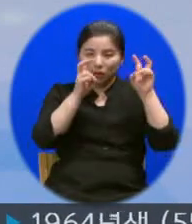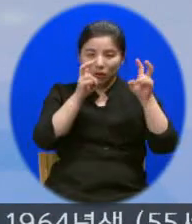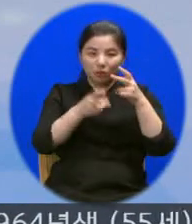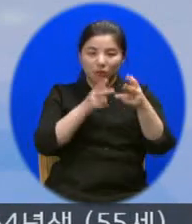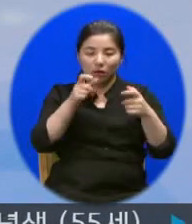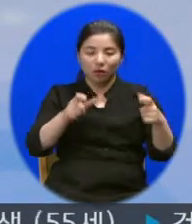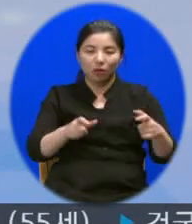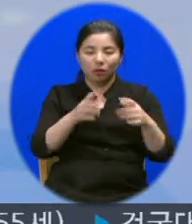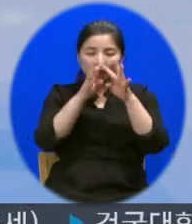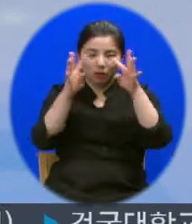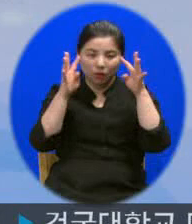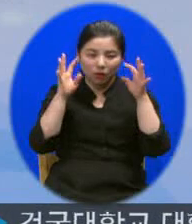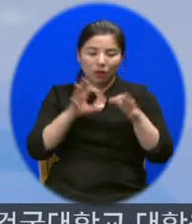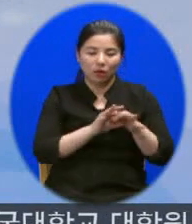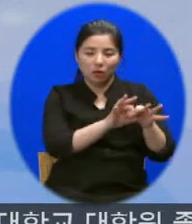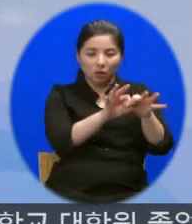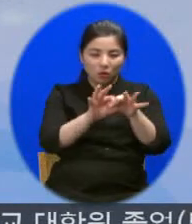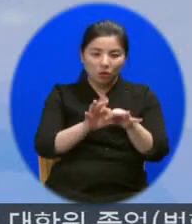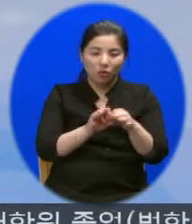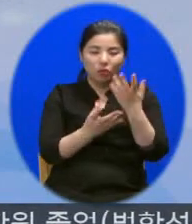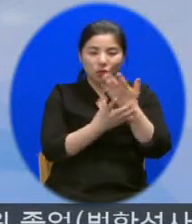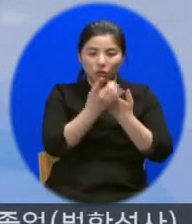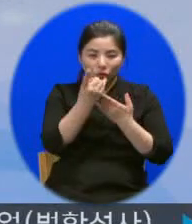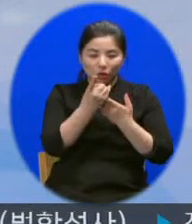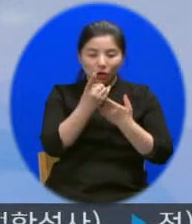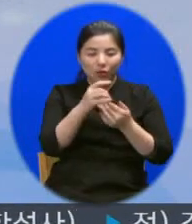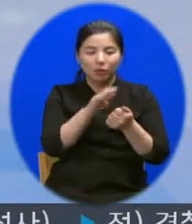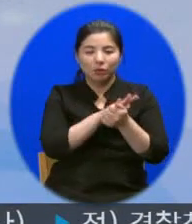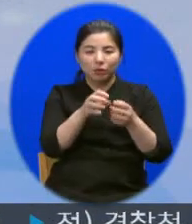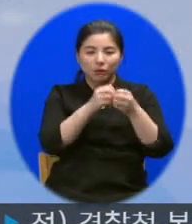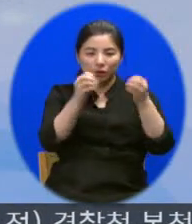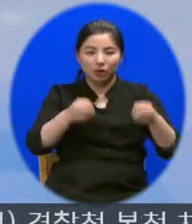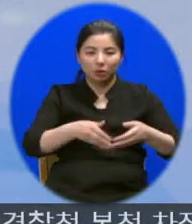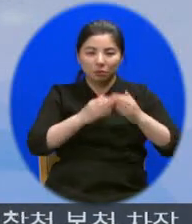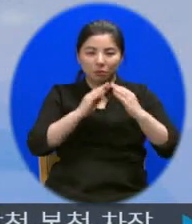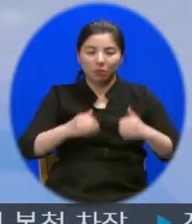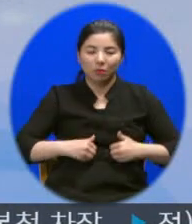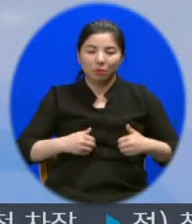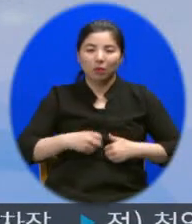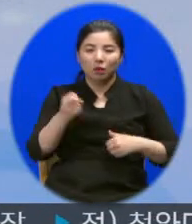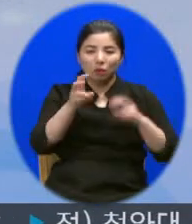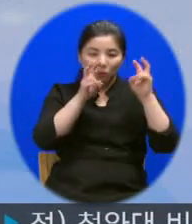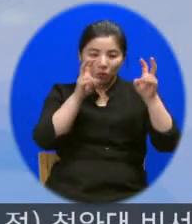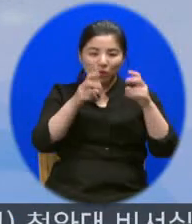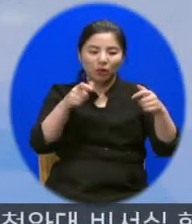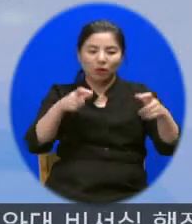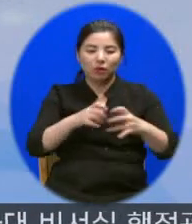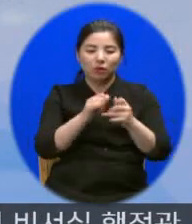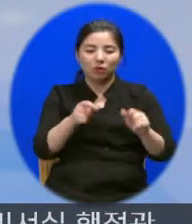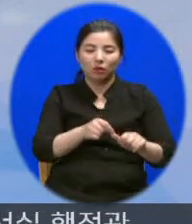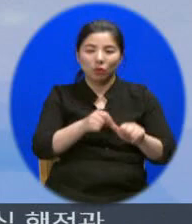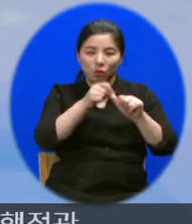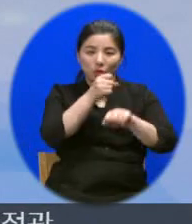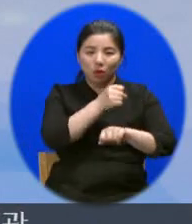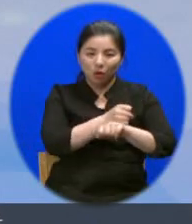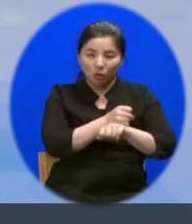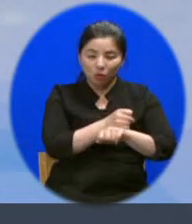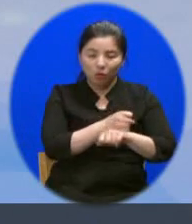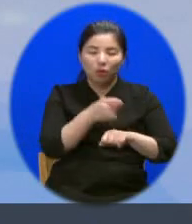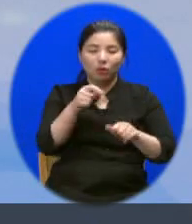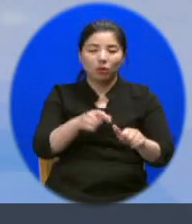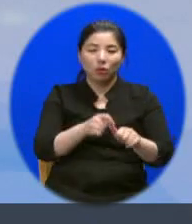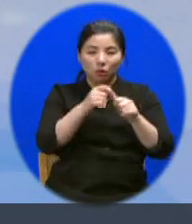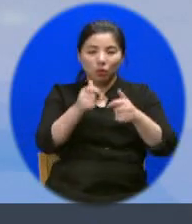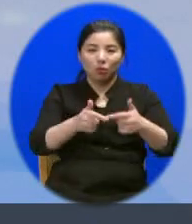산단 대학이 연계된 통합 서비스 체계가 구축되어야 할 필요가 있다 그리고 기업에서 지역이 이제 고용을 하고 그런